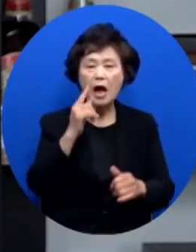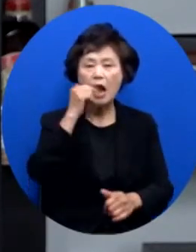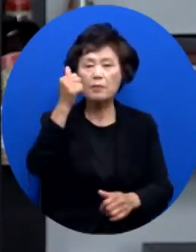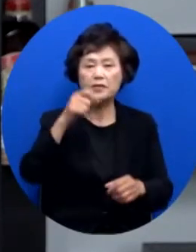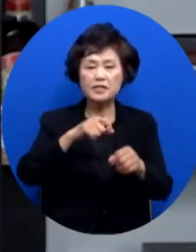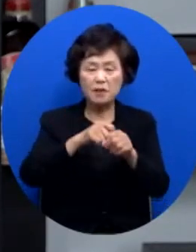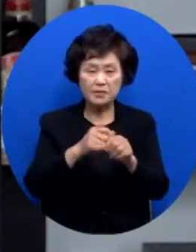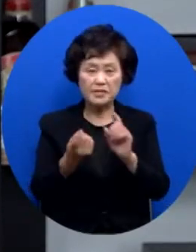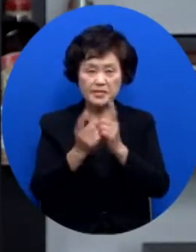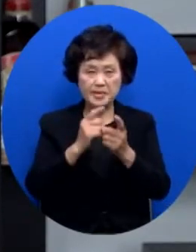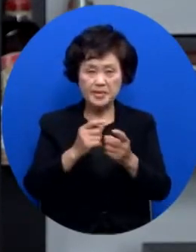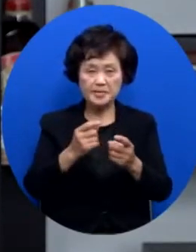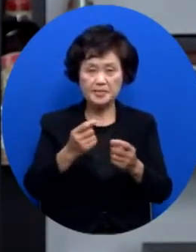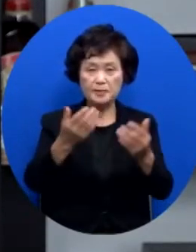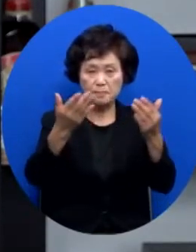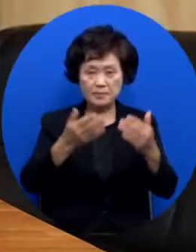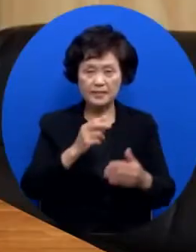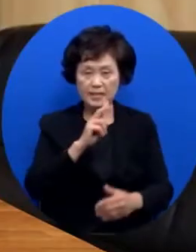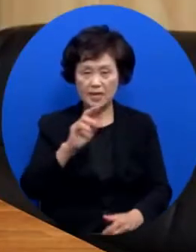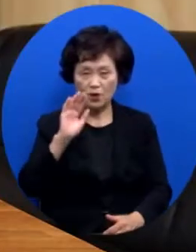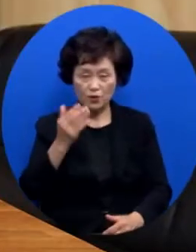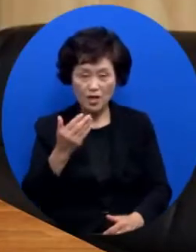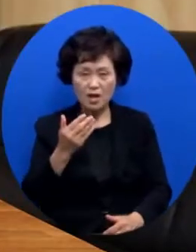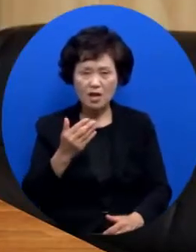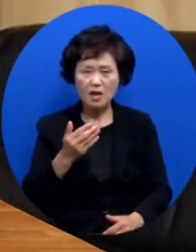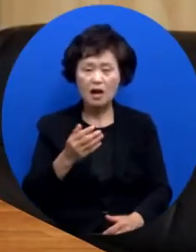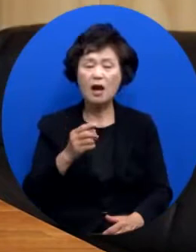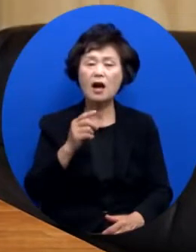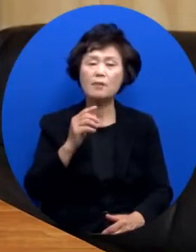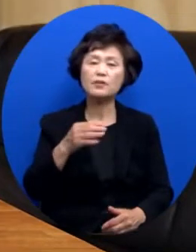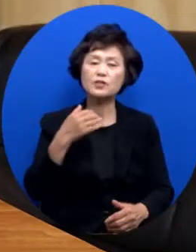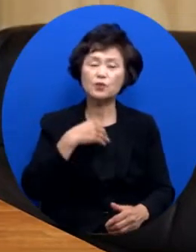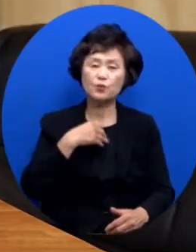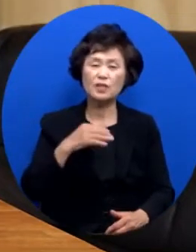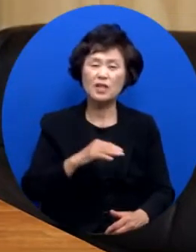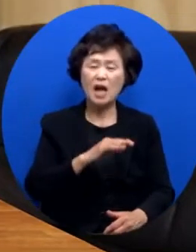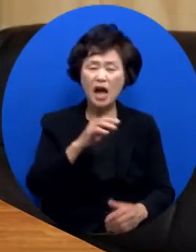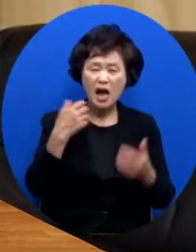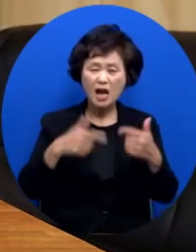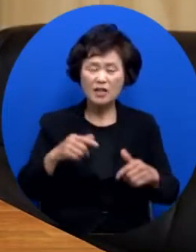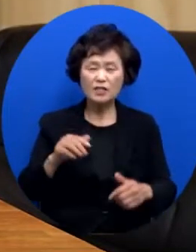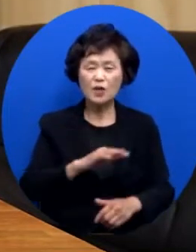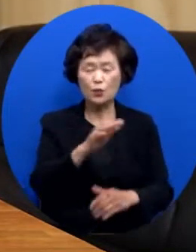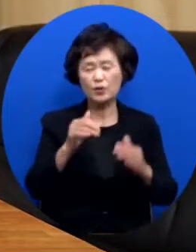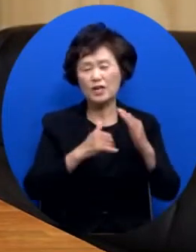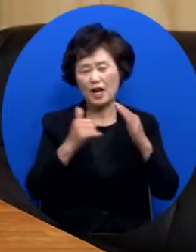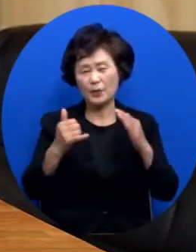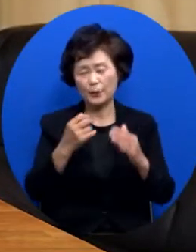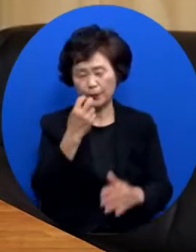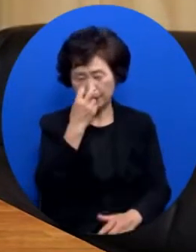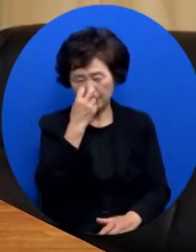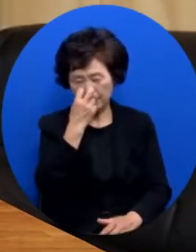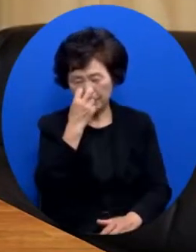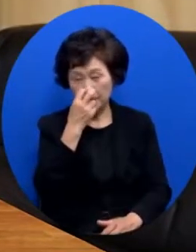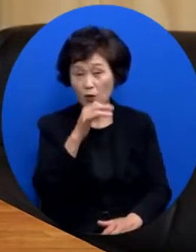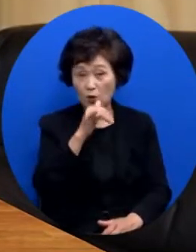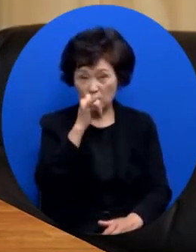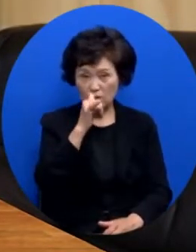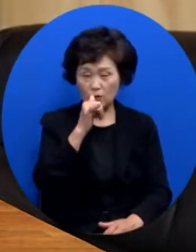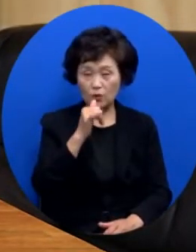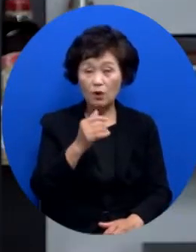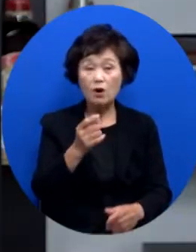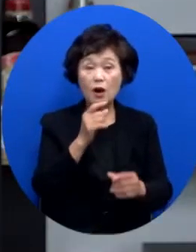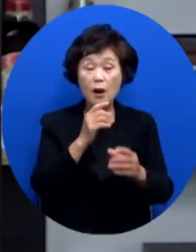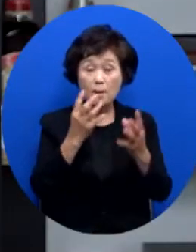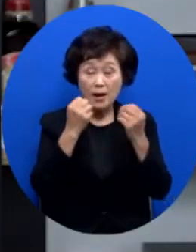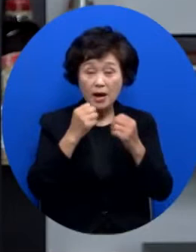해. 라는 이야기를 하면서 언제나 너를 우리가 감시하게 돼. 그러니까 너무 많이 공부하려고 하지도